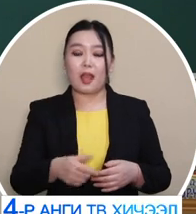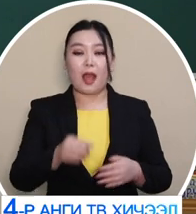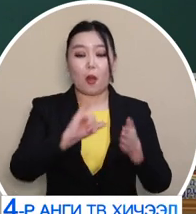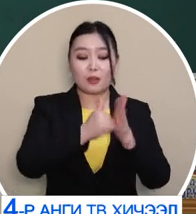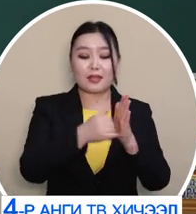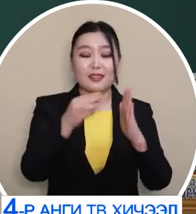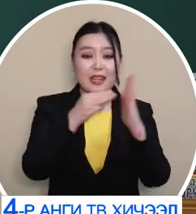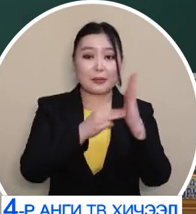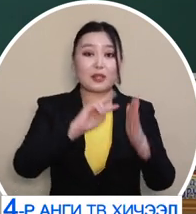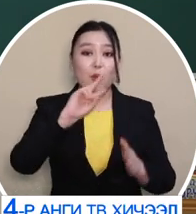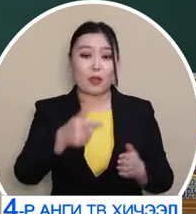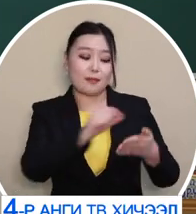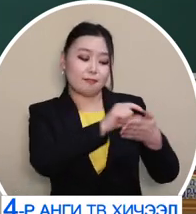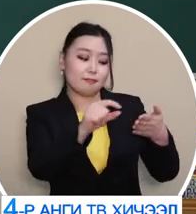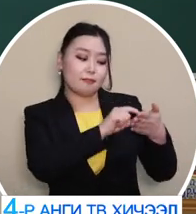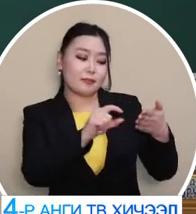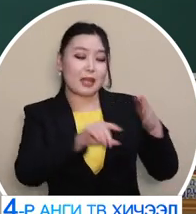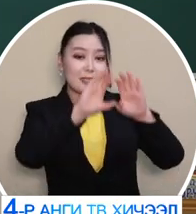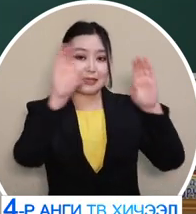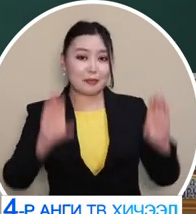тайлбарлах үгэ. Чигсаа бичи.